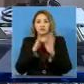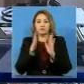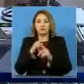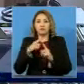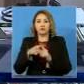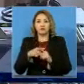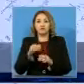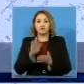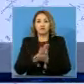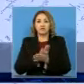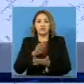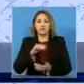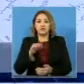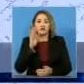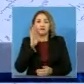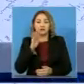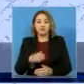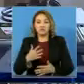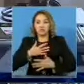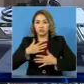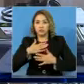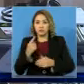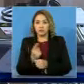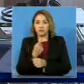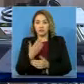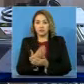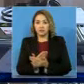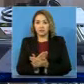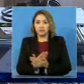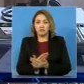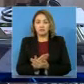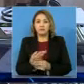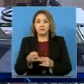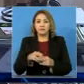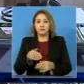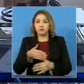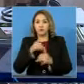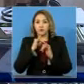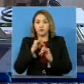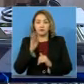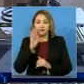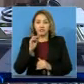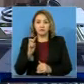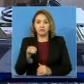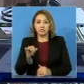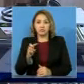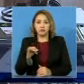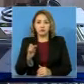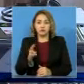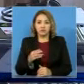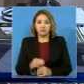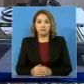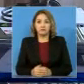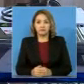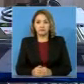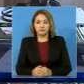вода загрязненная. То, что мы дышим, в первую очередь, это дыхательная система. То, что мы пьем, это печень, желудок и